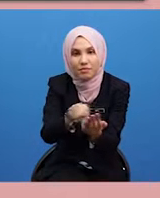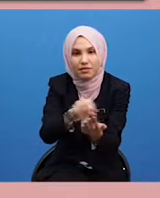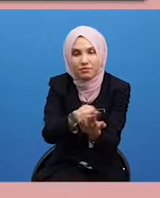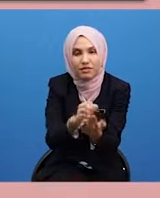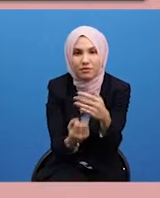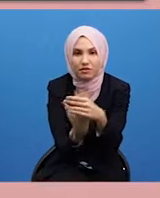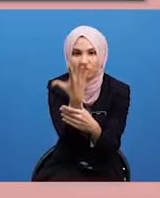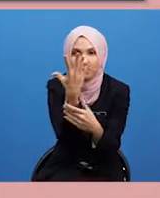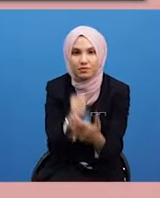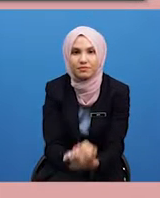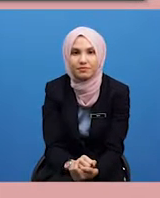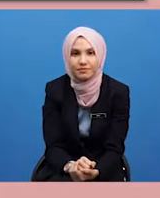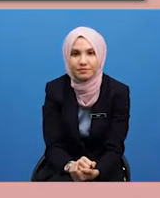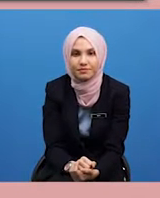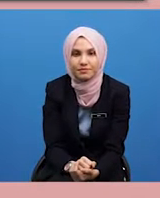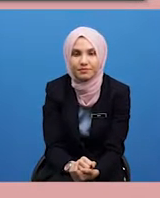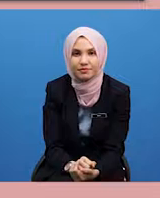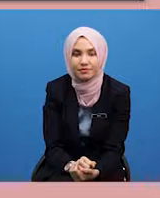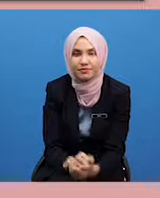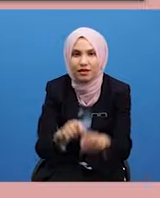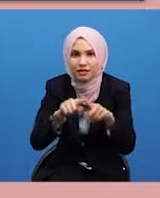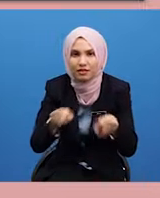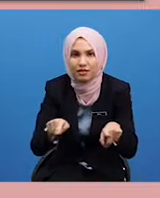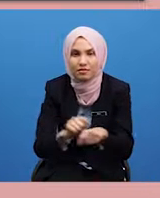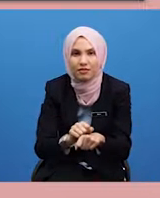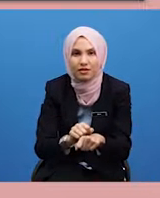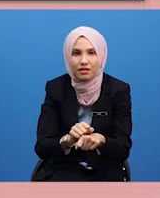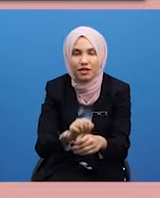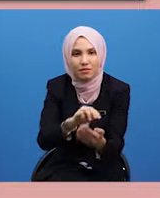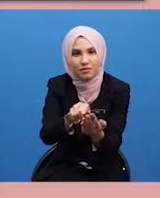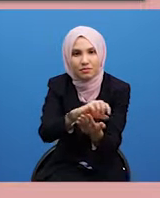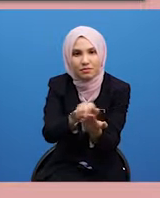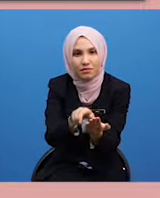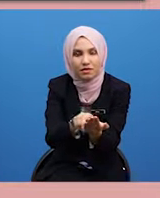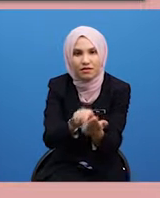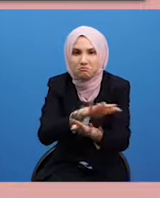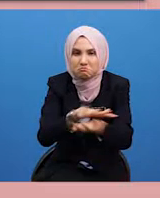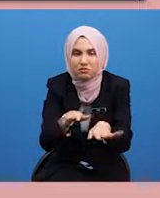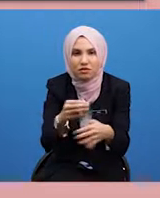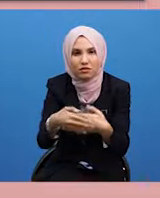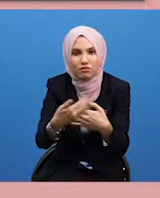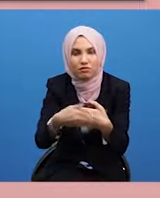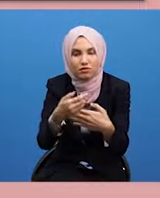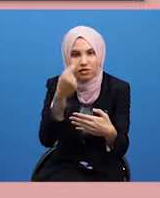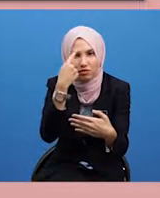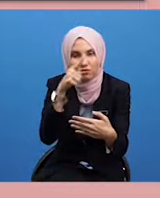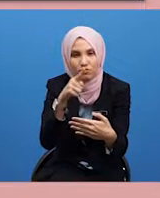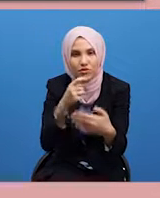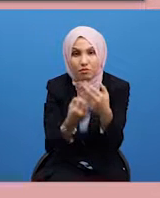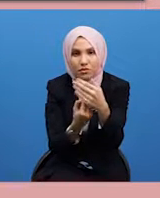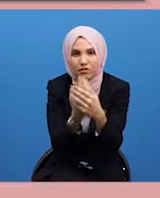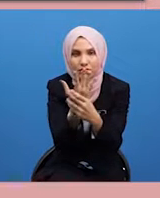ini bercambah. Akan tetapi, biji benih tidaklah begitu mudah untuk bercambah